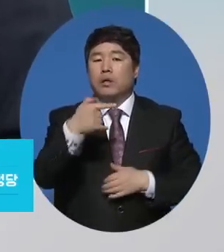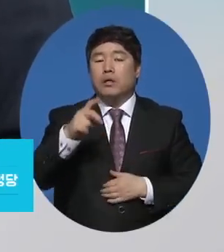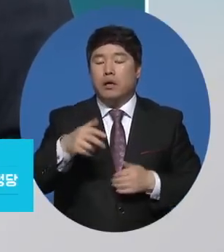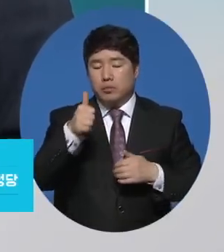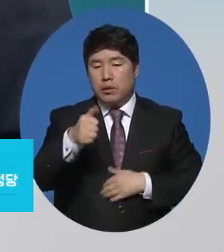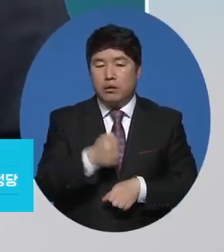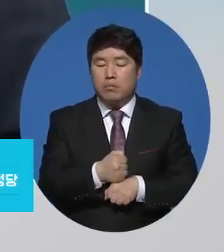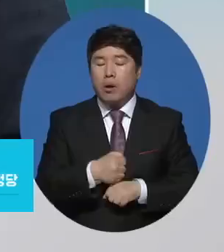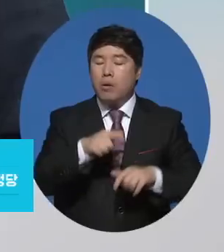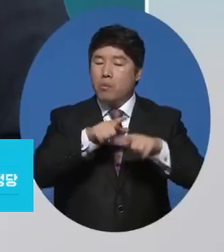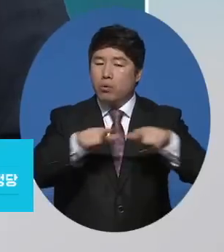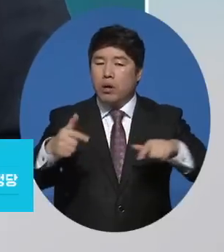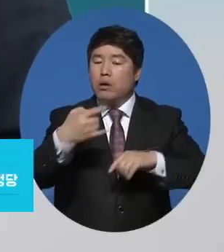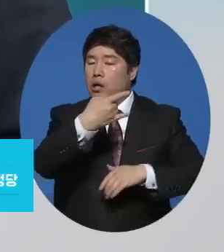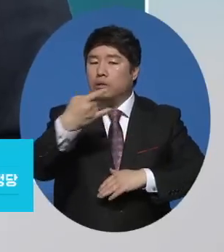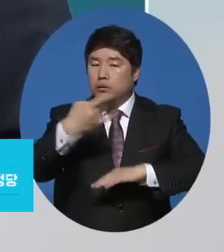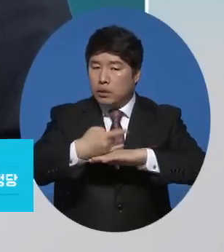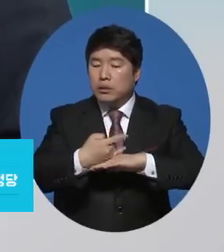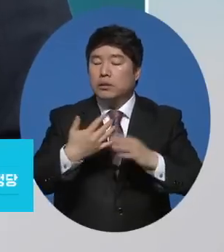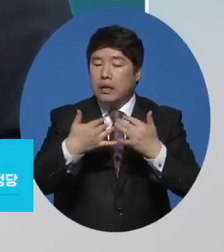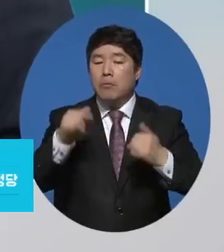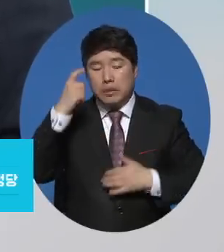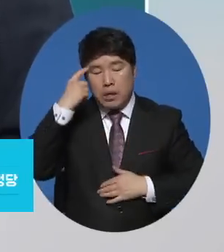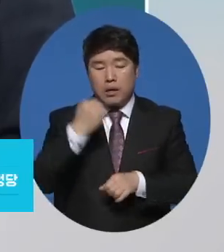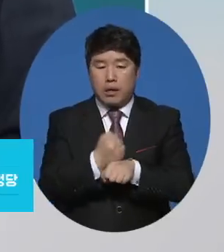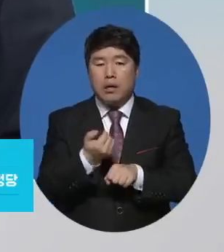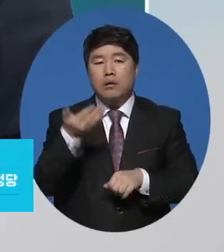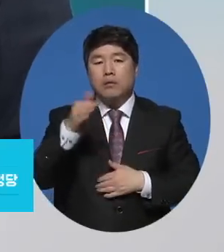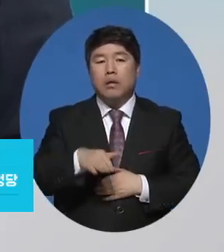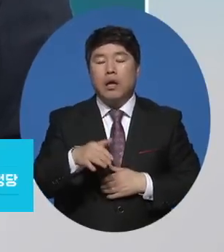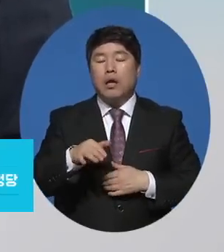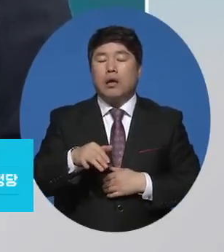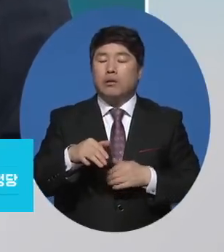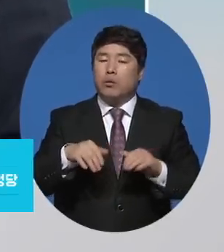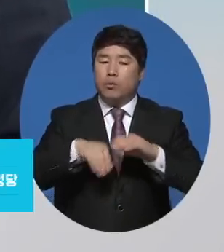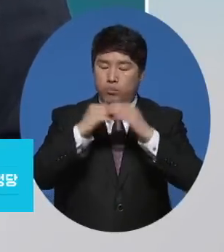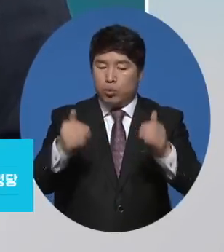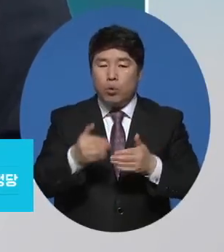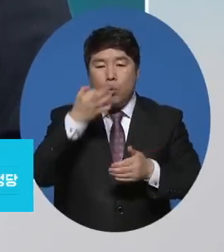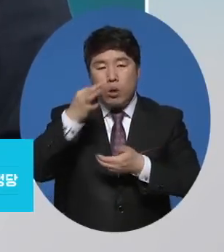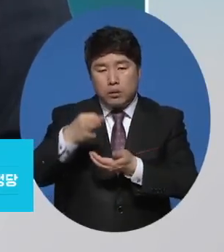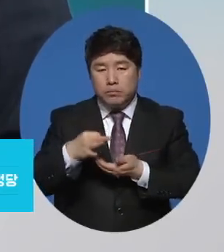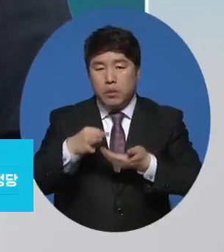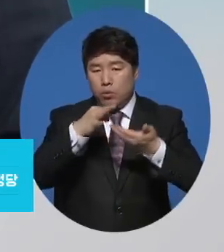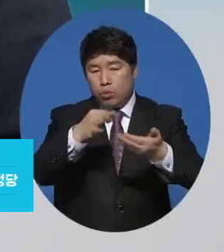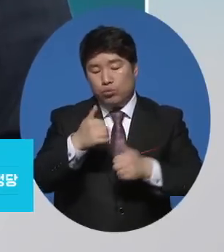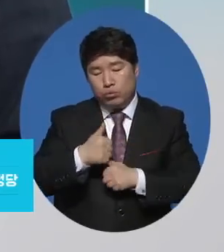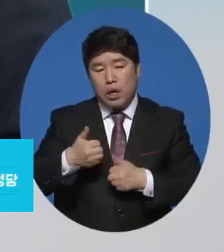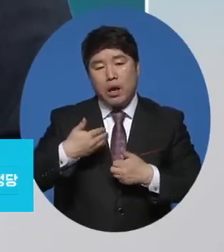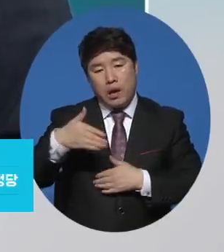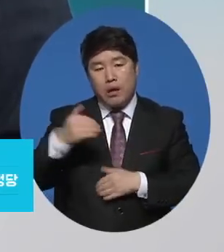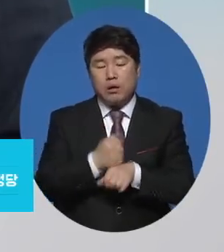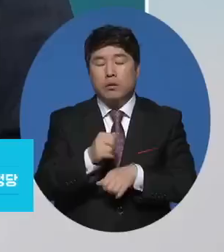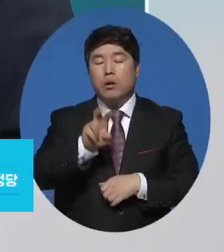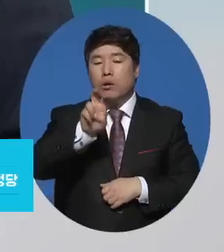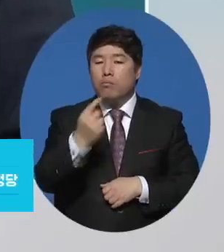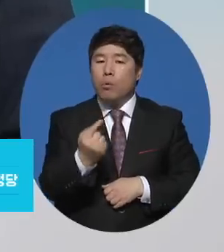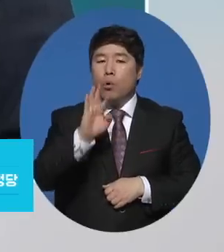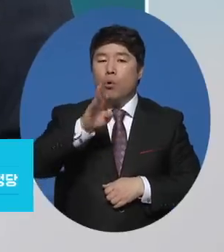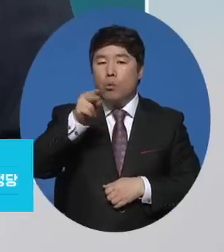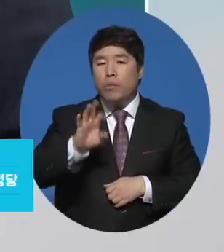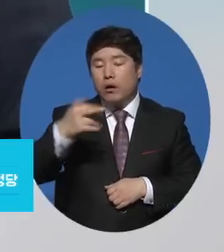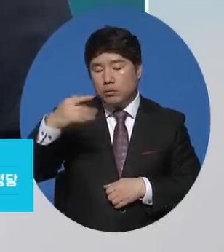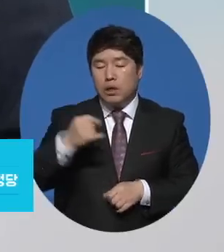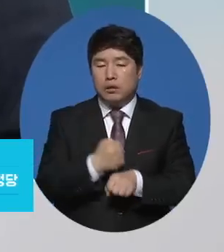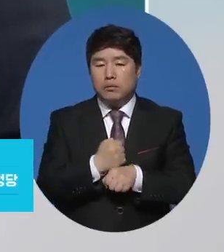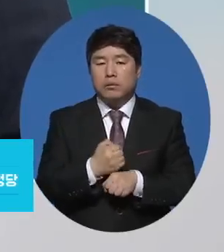정의신 분이라 해 생각하는데이 모병제에 대해서는 조금 저는 제가 국방위 8년을